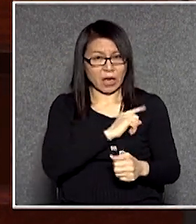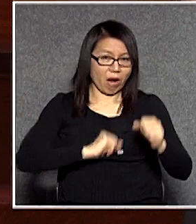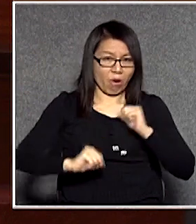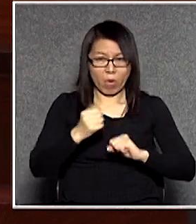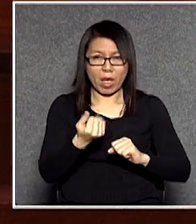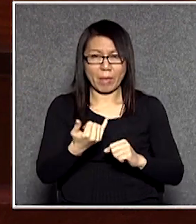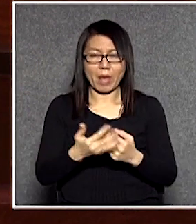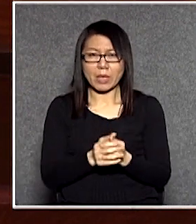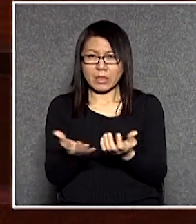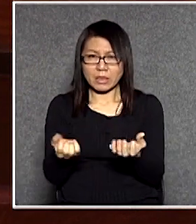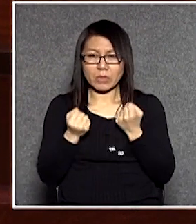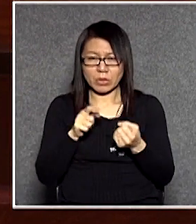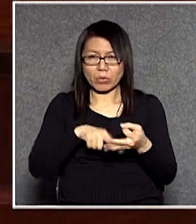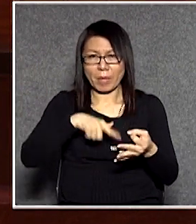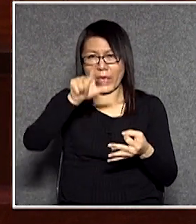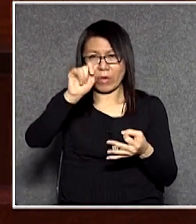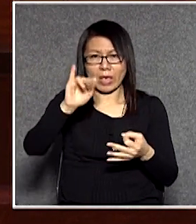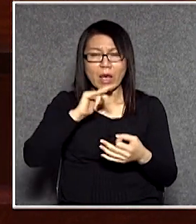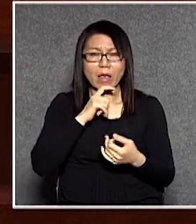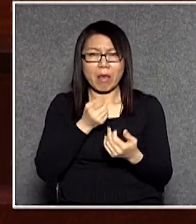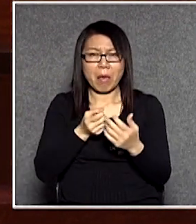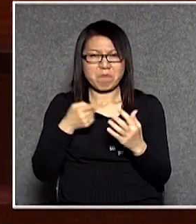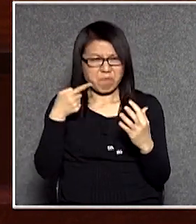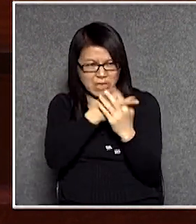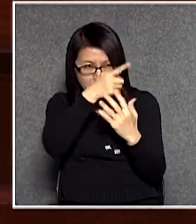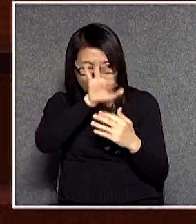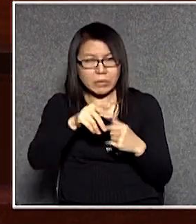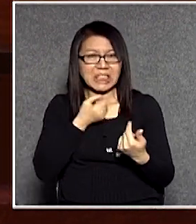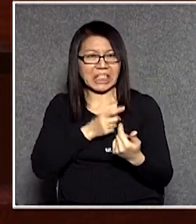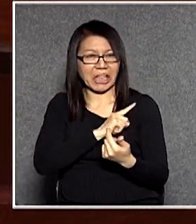收咗黎智英錢，要俾人踢爆你先申報。